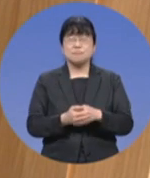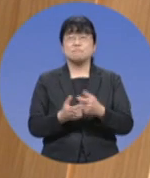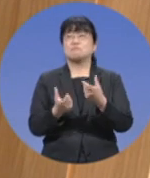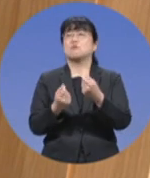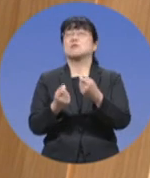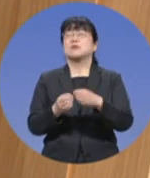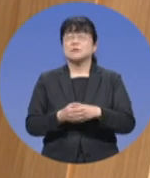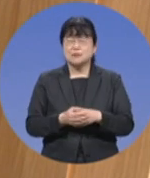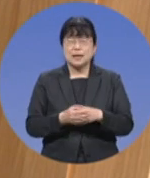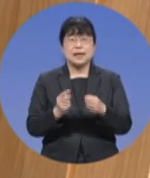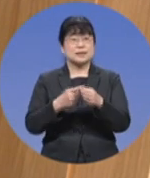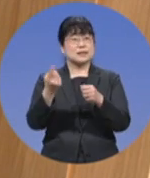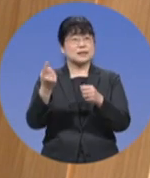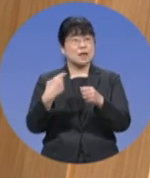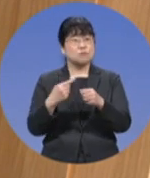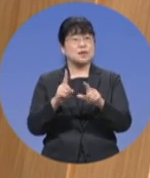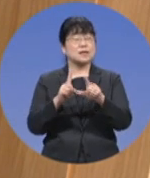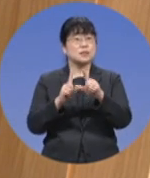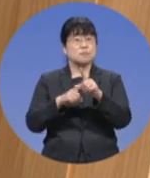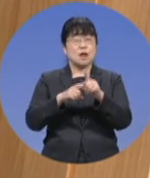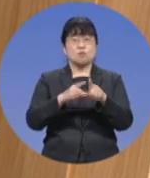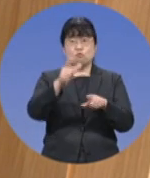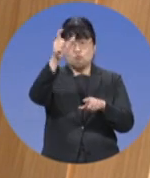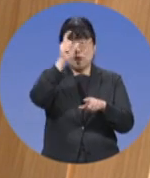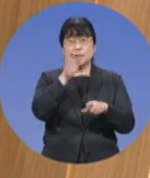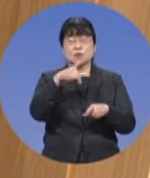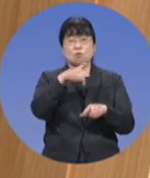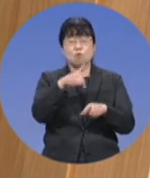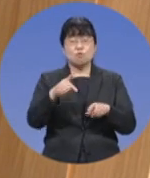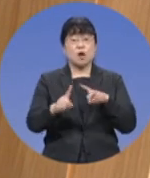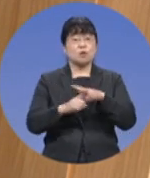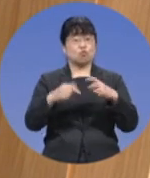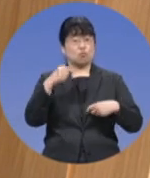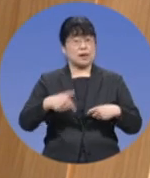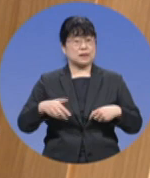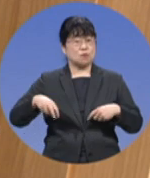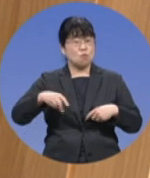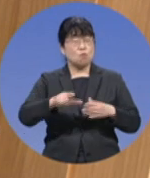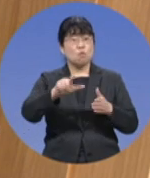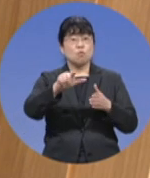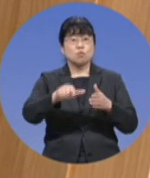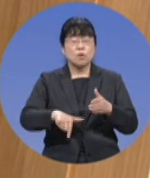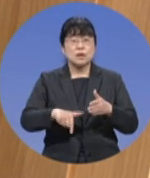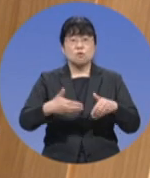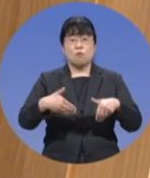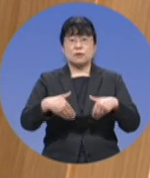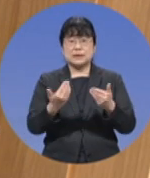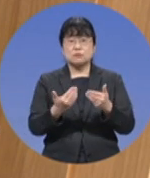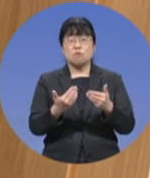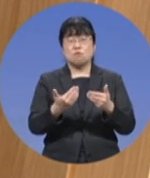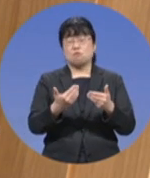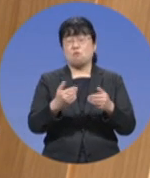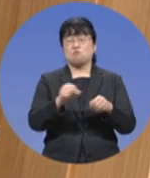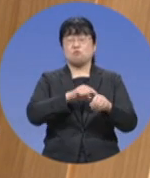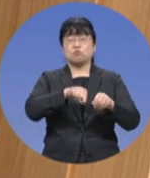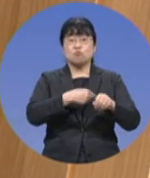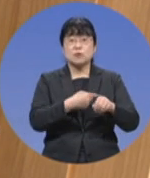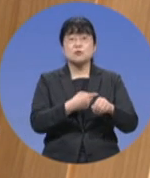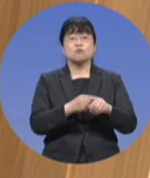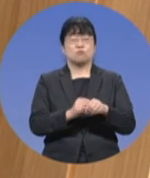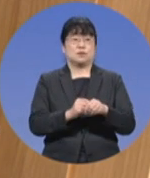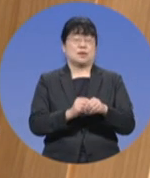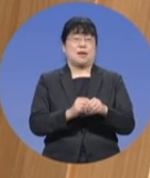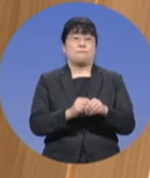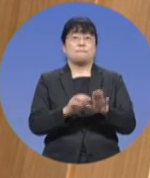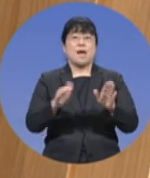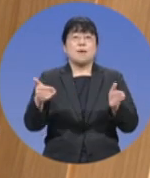ですね。昨年、千葉県警察本部が小学生の歩行中における交通人身事故の特徴について